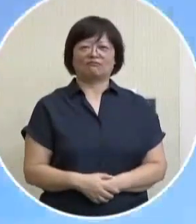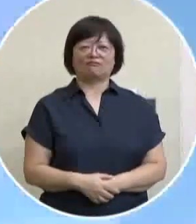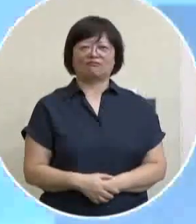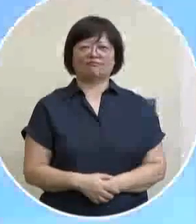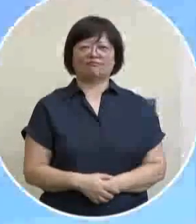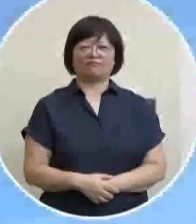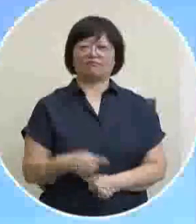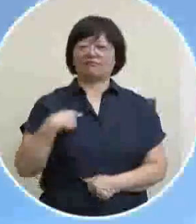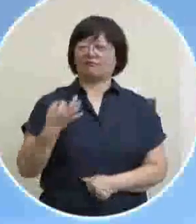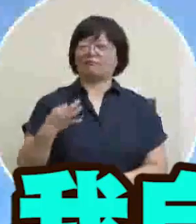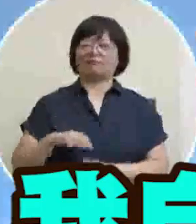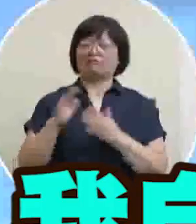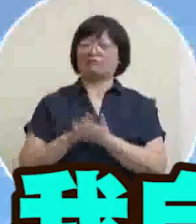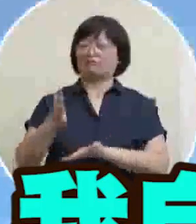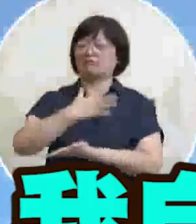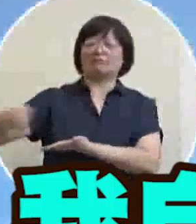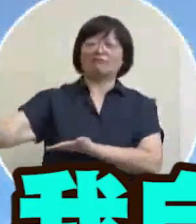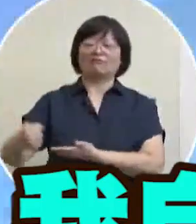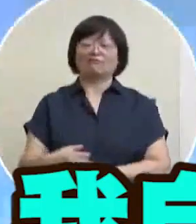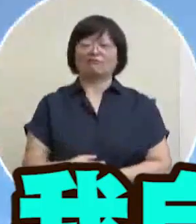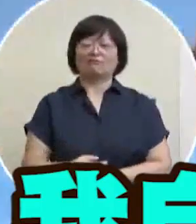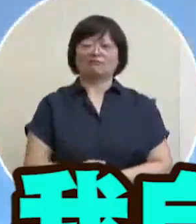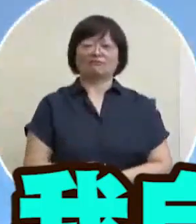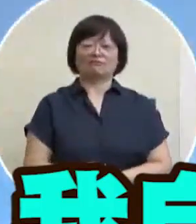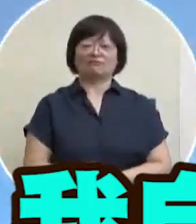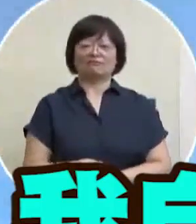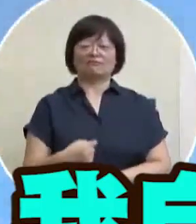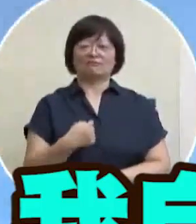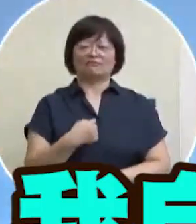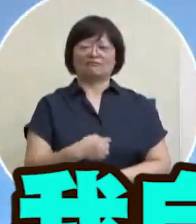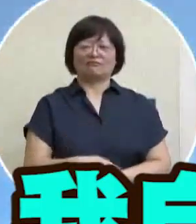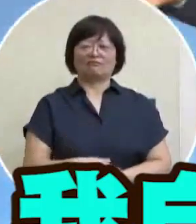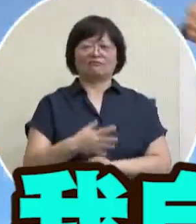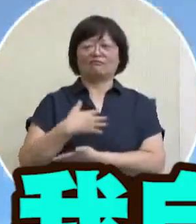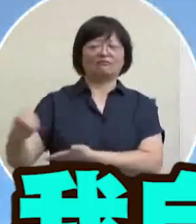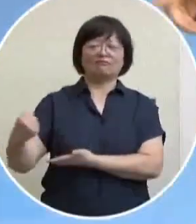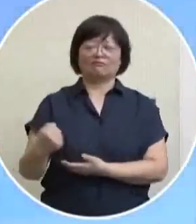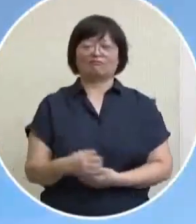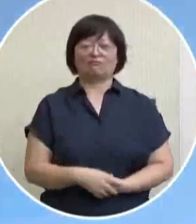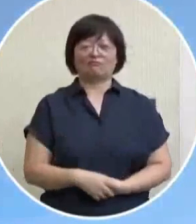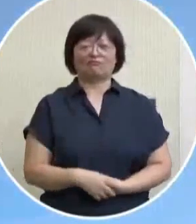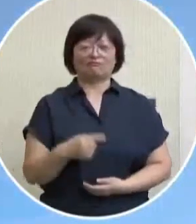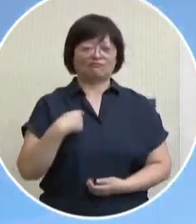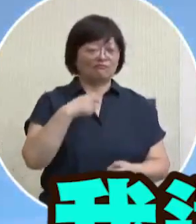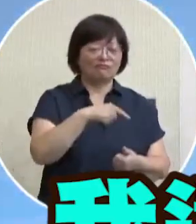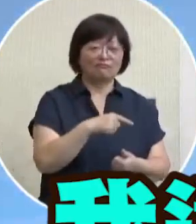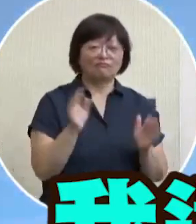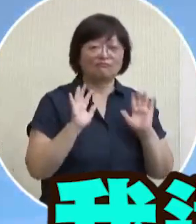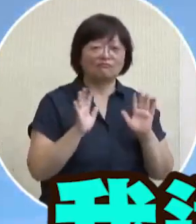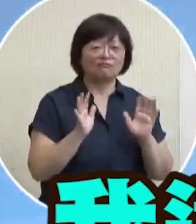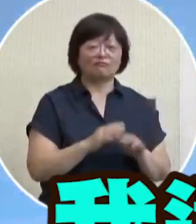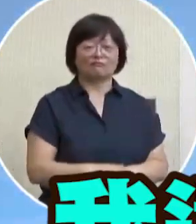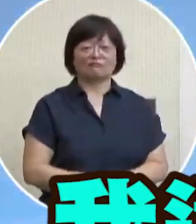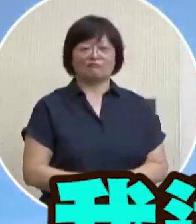没收我的财产，我是自己的，我自己现在去教小学，教个幼稚班，我还可以